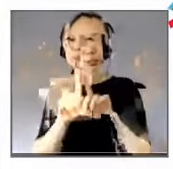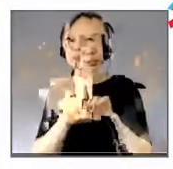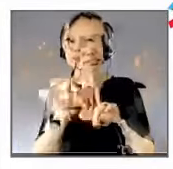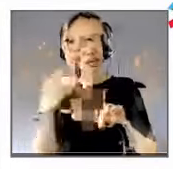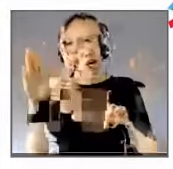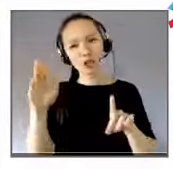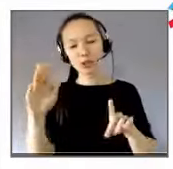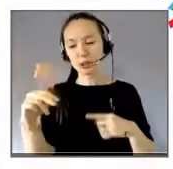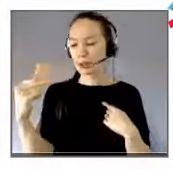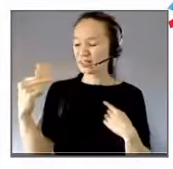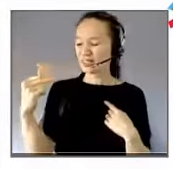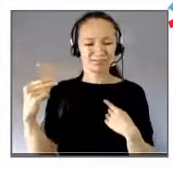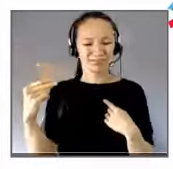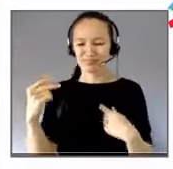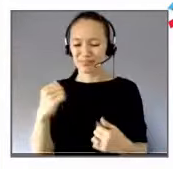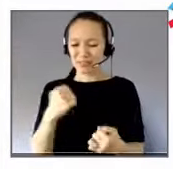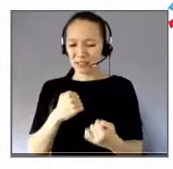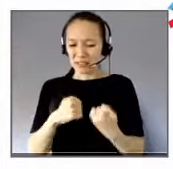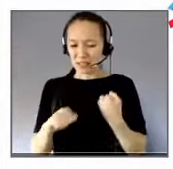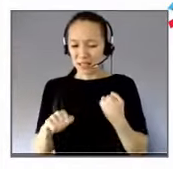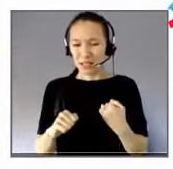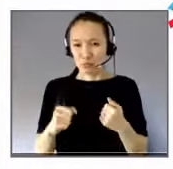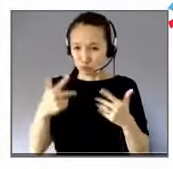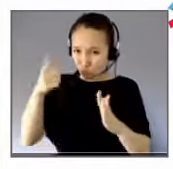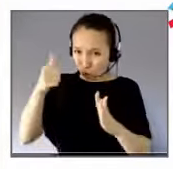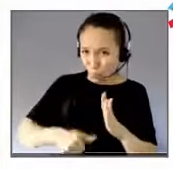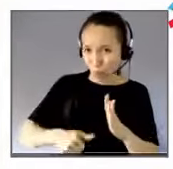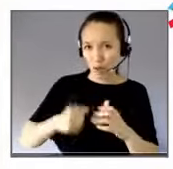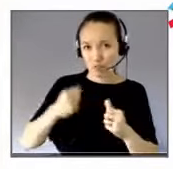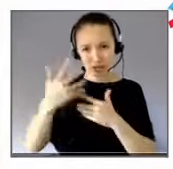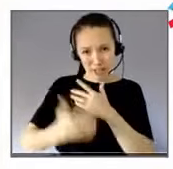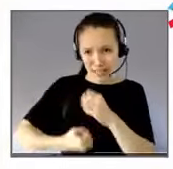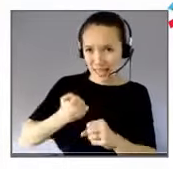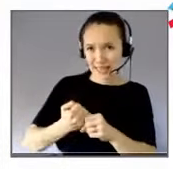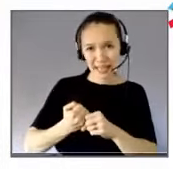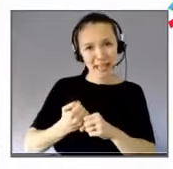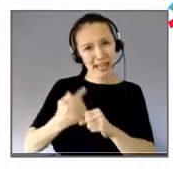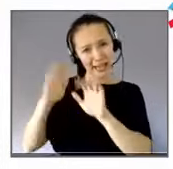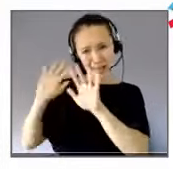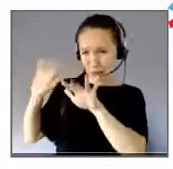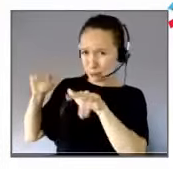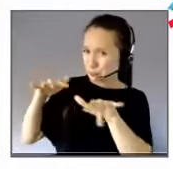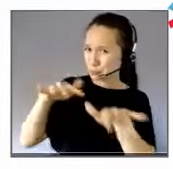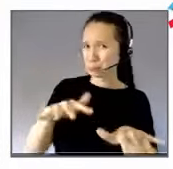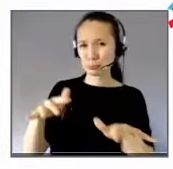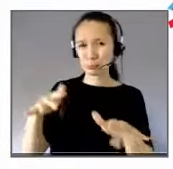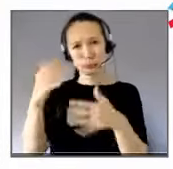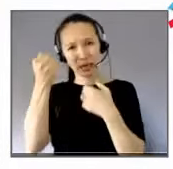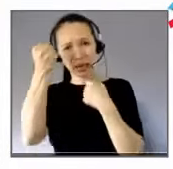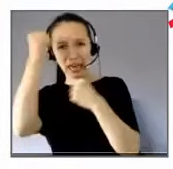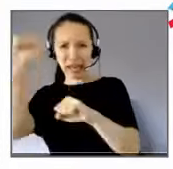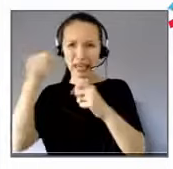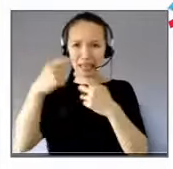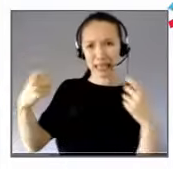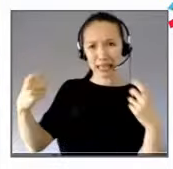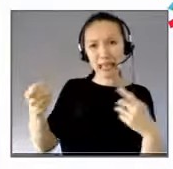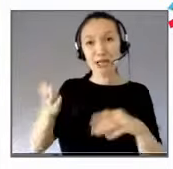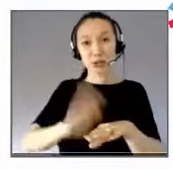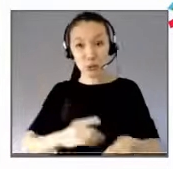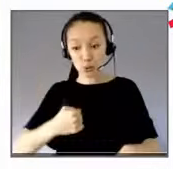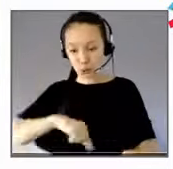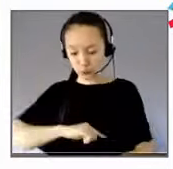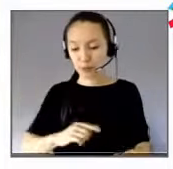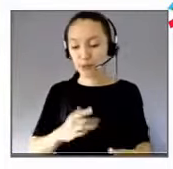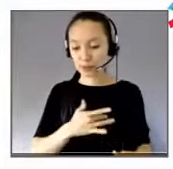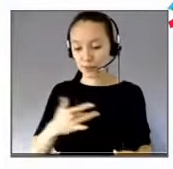que ça fait quand même des mois et des années qu sont dans la rue et c'est parce que tout d'un coup, on a peur, sauf pour sa petite santé personnelle aussi, qu'on se met avec un verre de rosé au balcon.